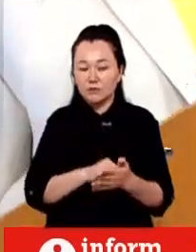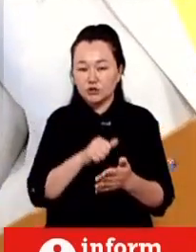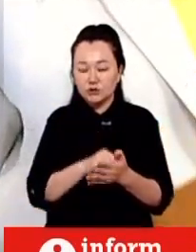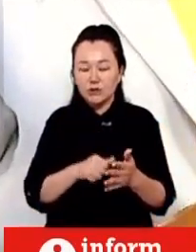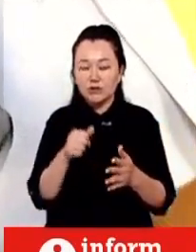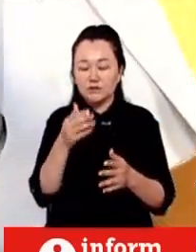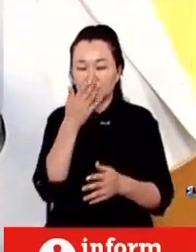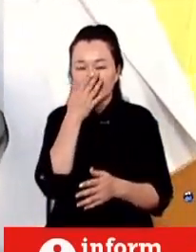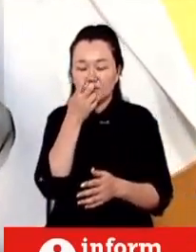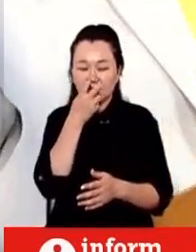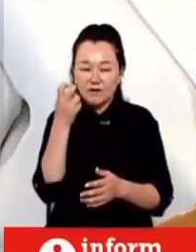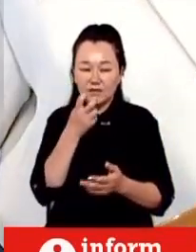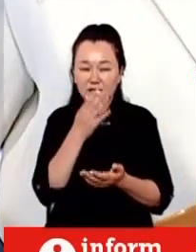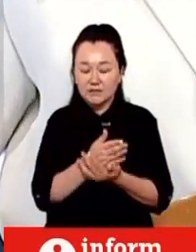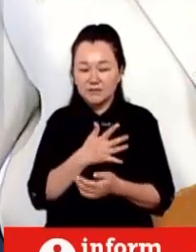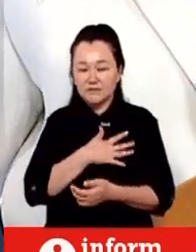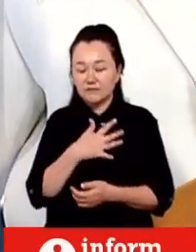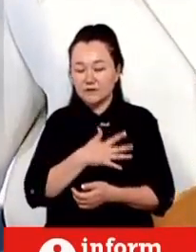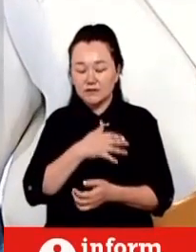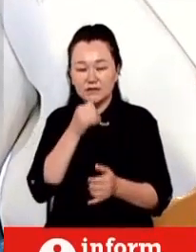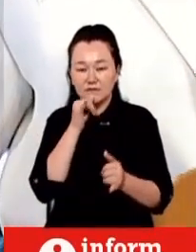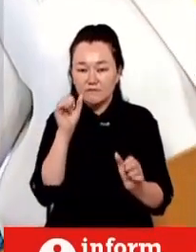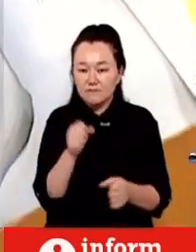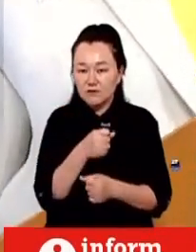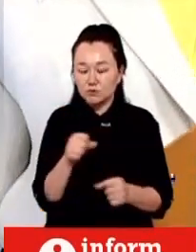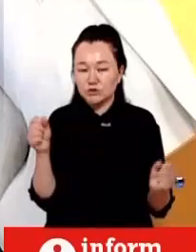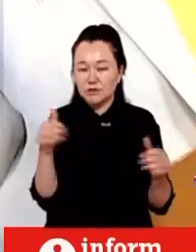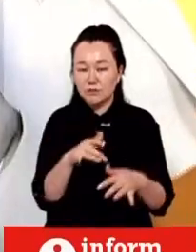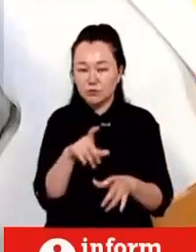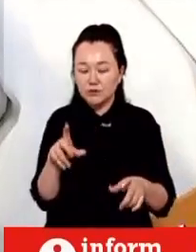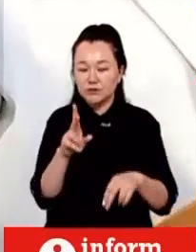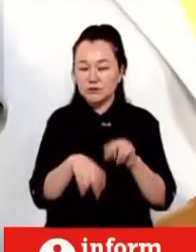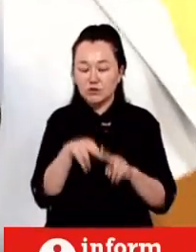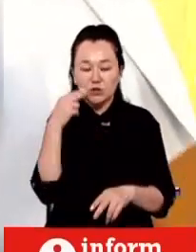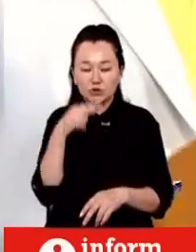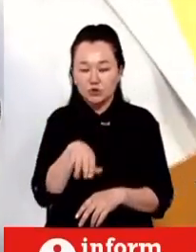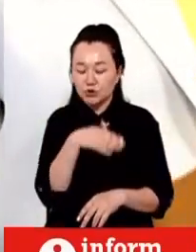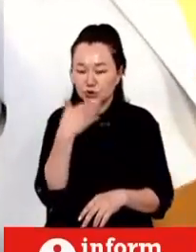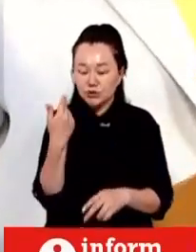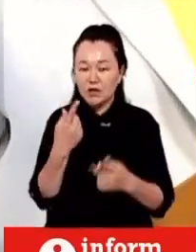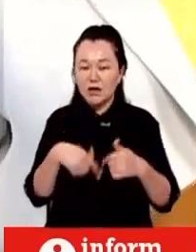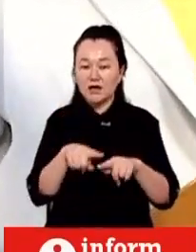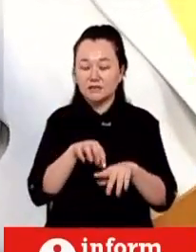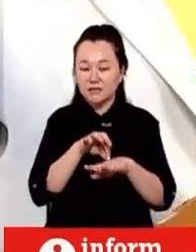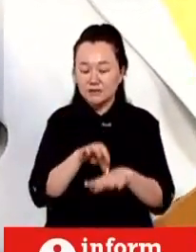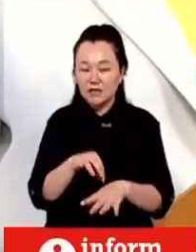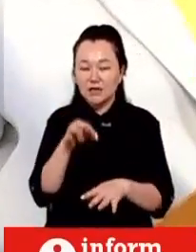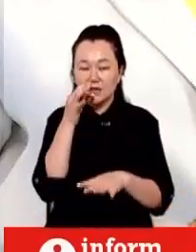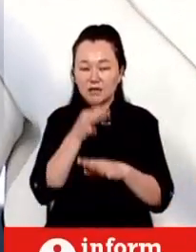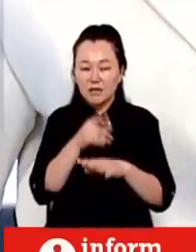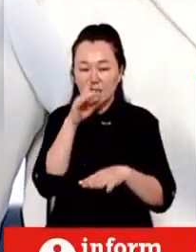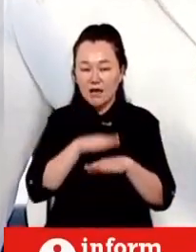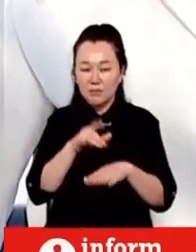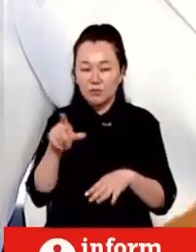шыққан жағымсыз иістен тыныс алу мүмкін емес дейді жиналғандар. Ал құрылысты сапасы жүргізген мердігер мекеме екенін айтқан